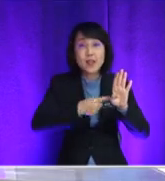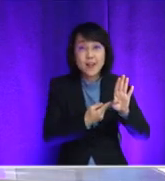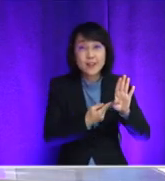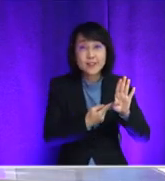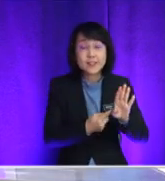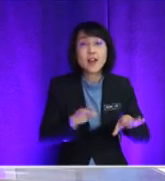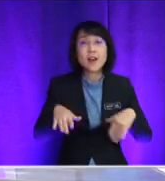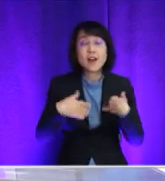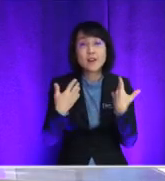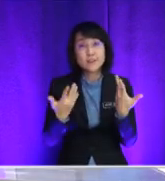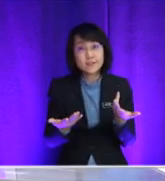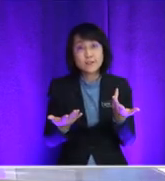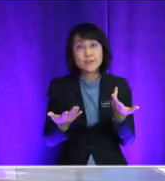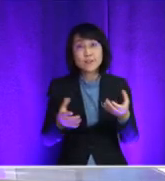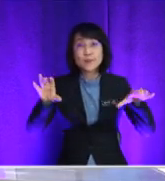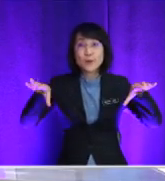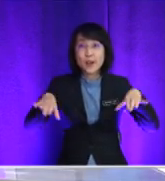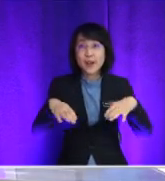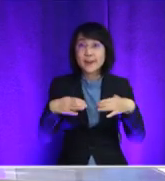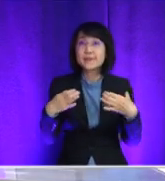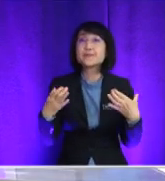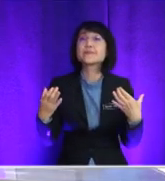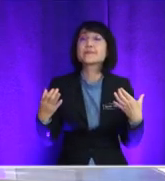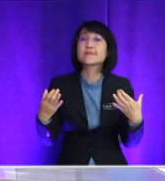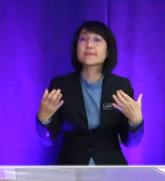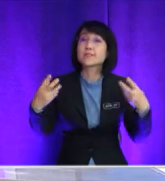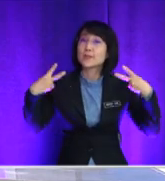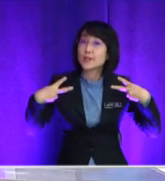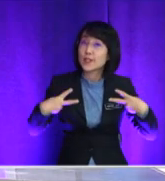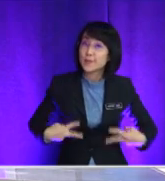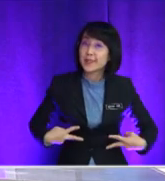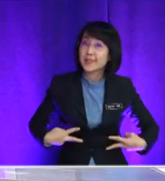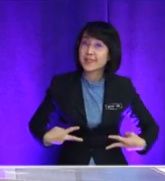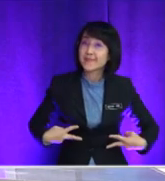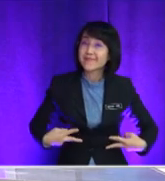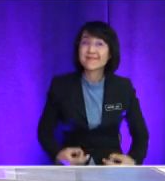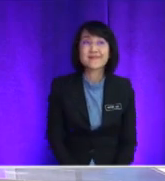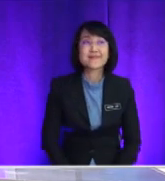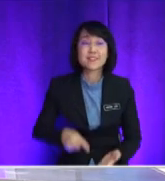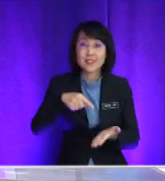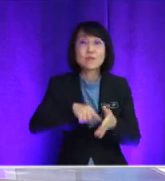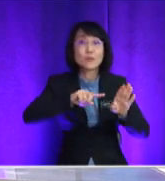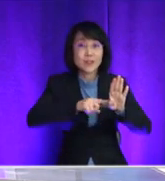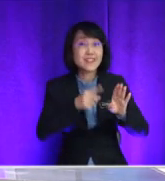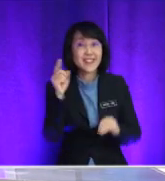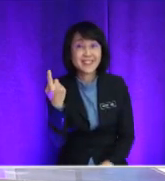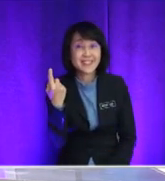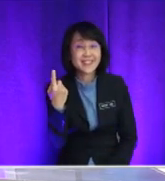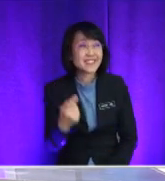untuk menghasilkan penimbang menghasilkan rompi tapi ini baru pemula